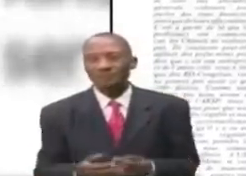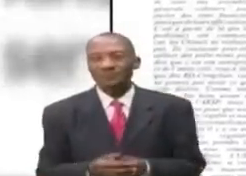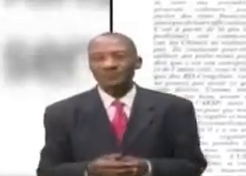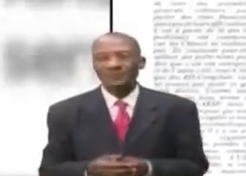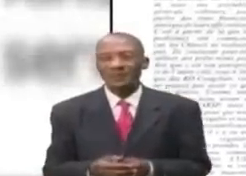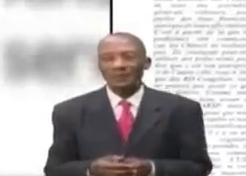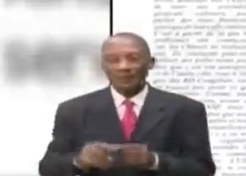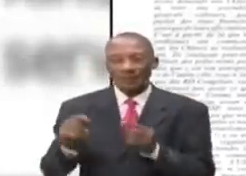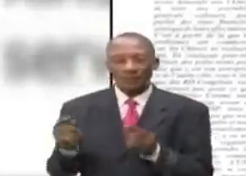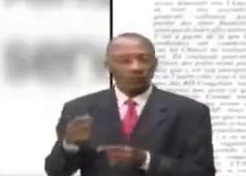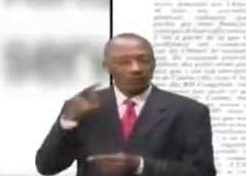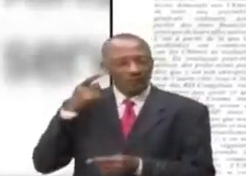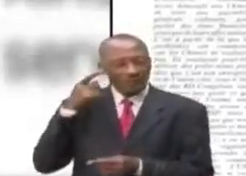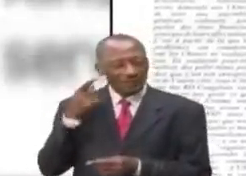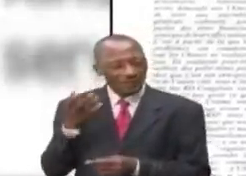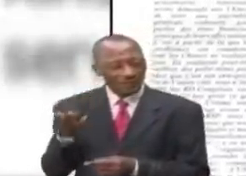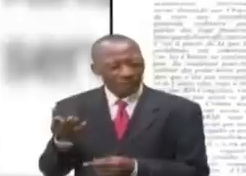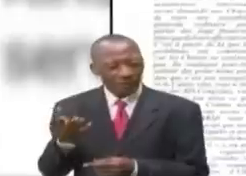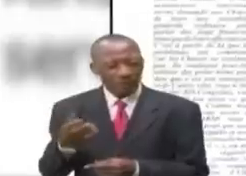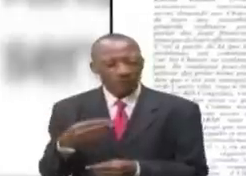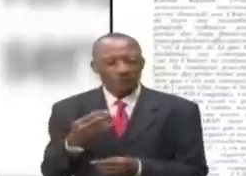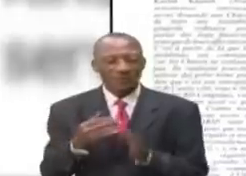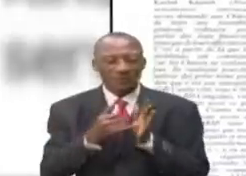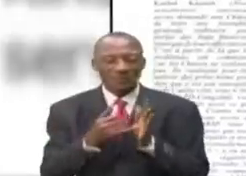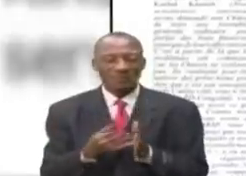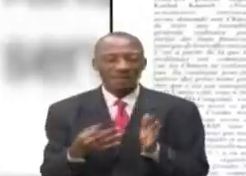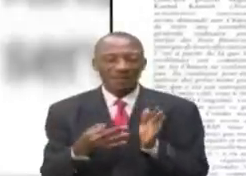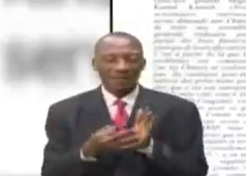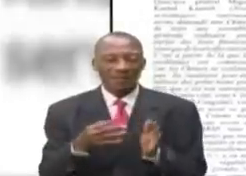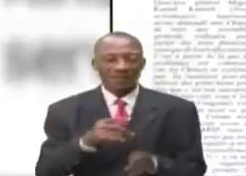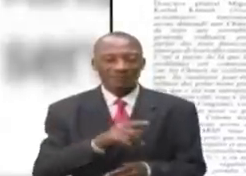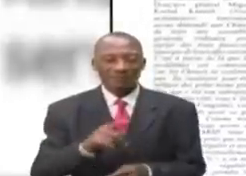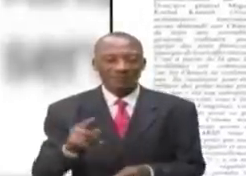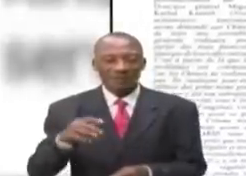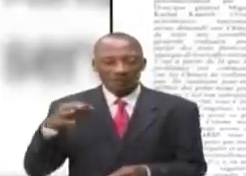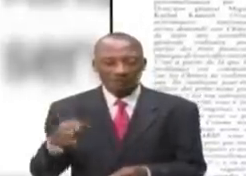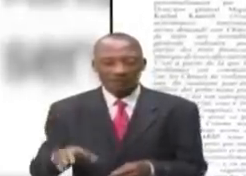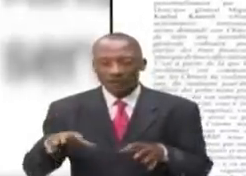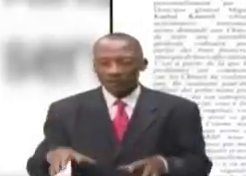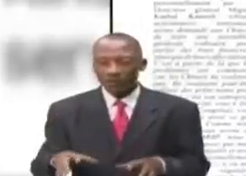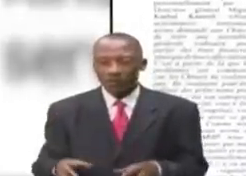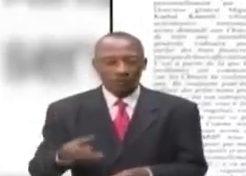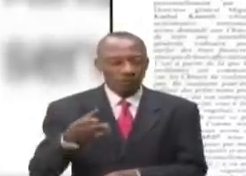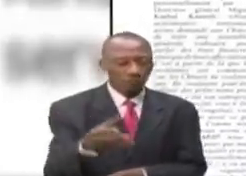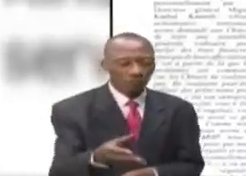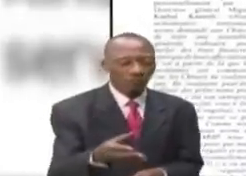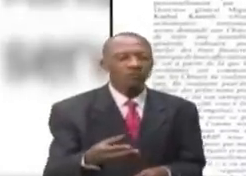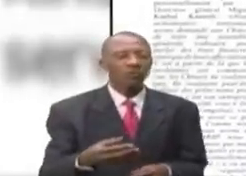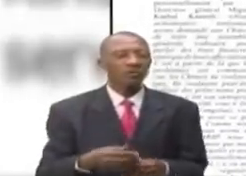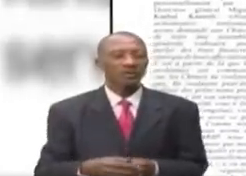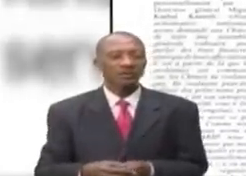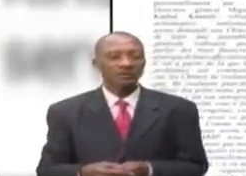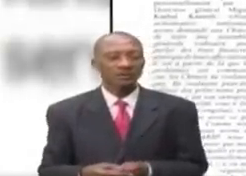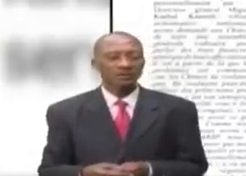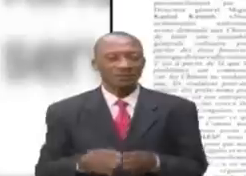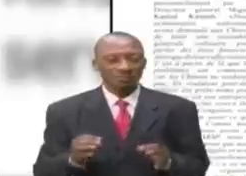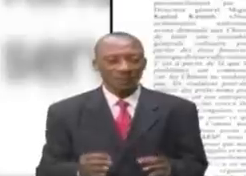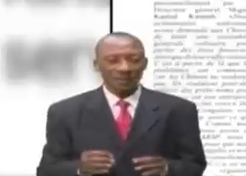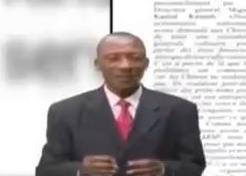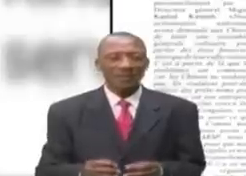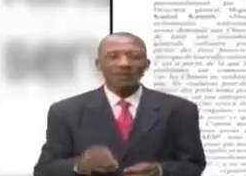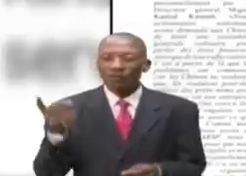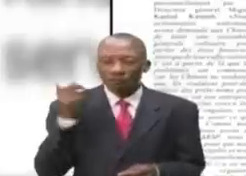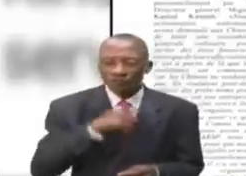la somme de 680 000 francs congolais. Cette vérité a éclaté à la suite des investigations menées par